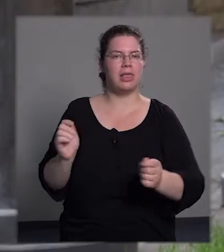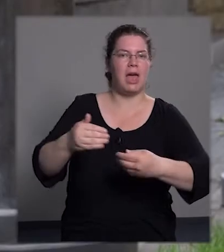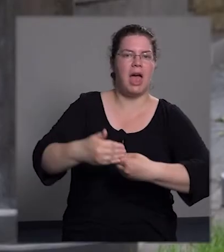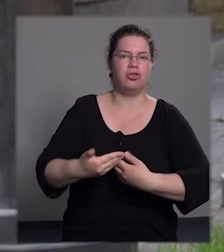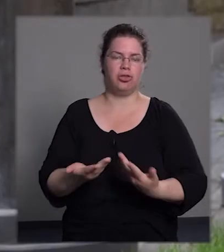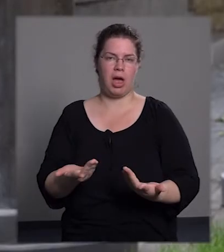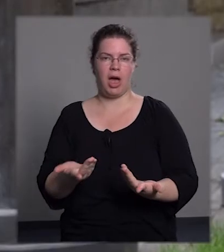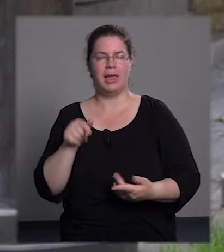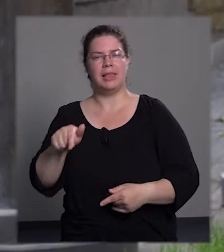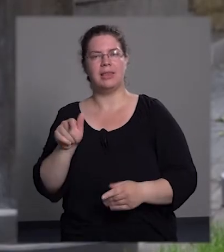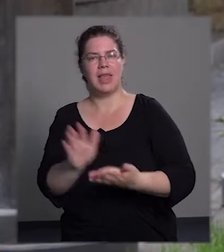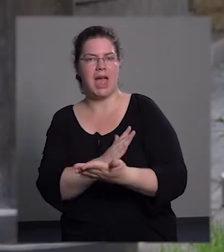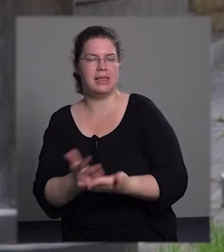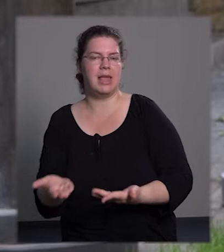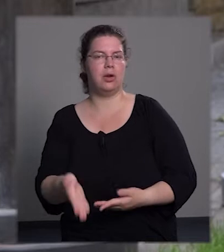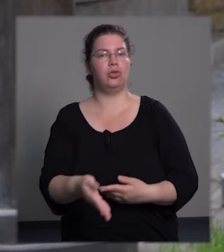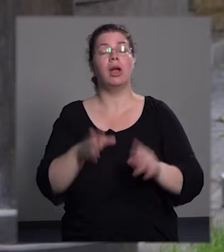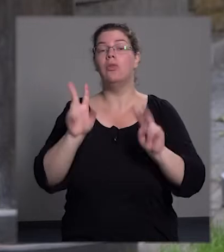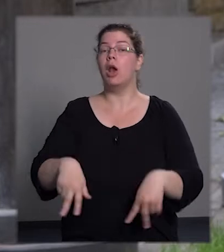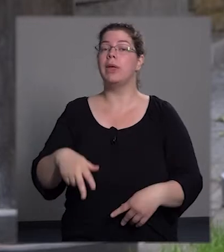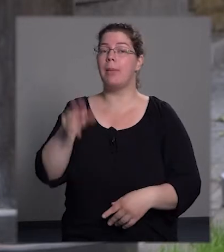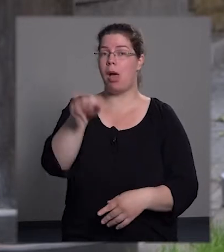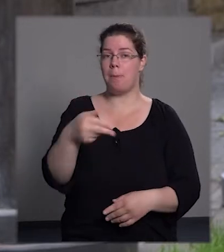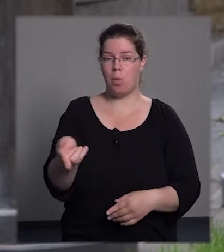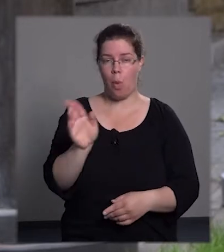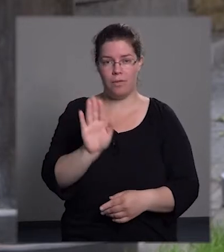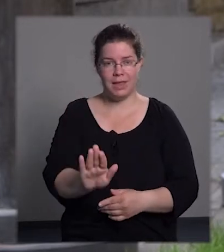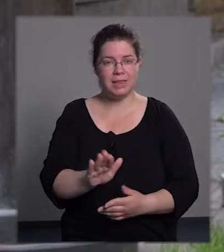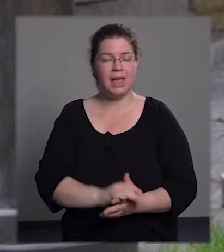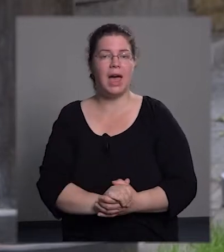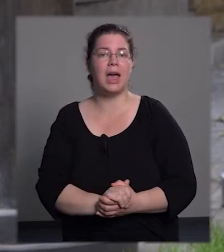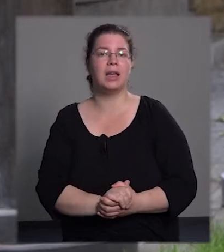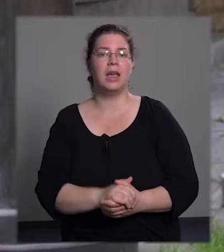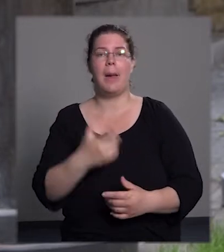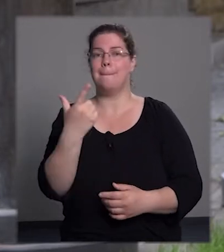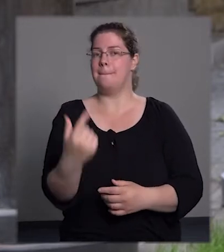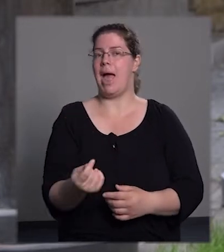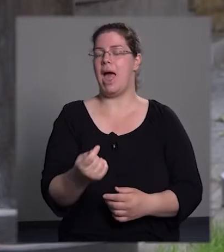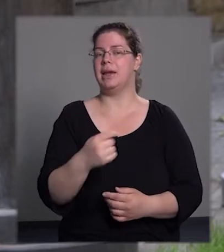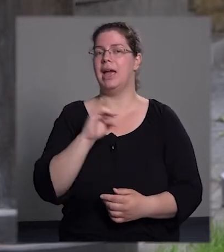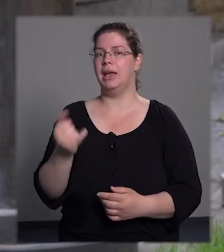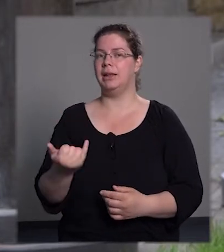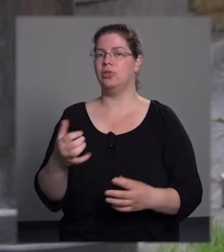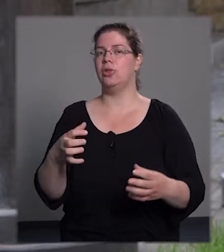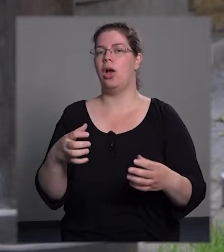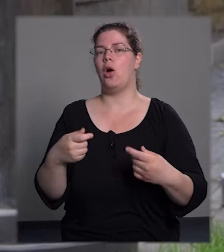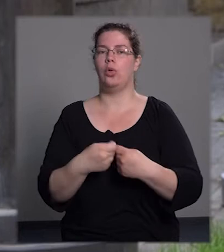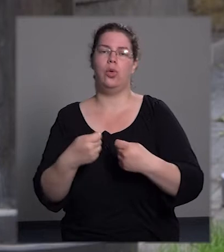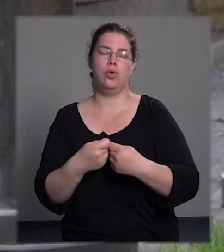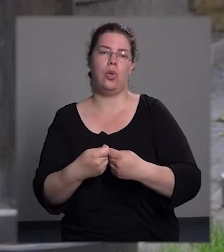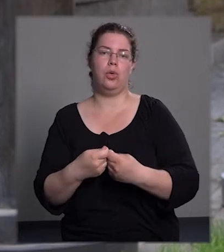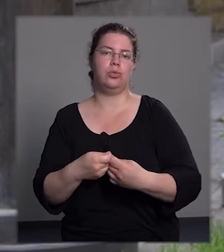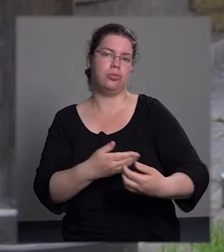az egyszerűsége. Tulajdonképpen a művésznek a párját és a közös gyermeküket